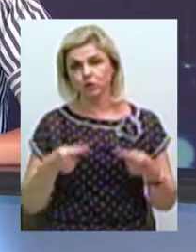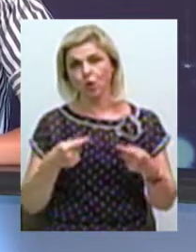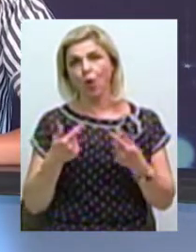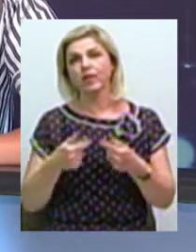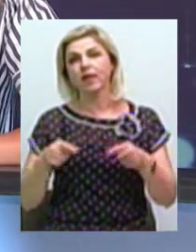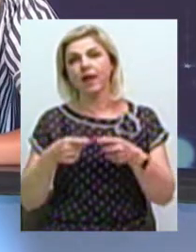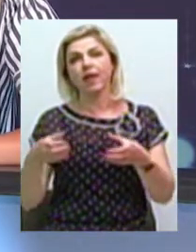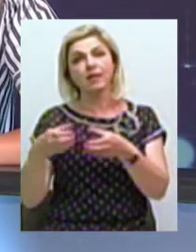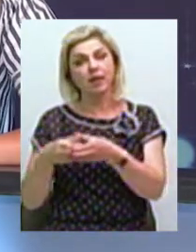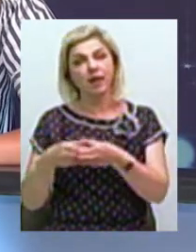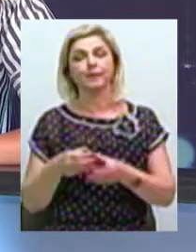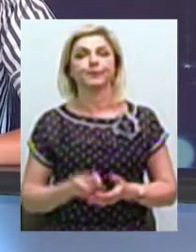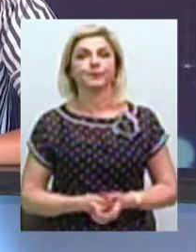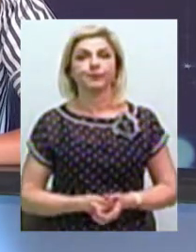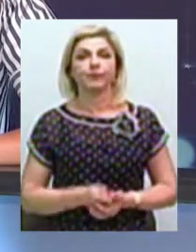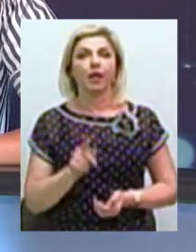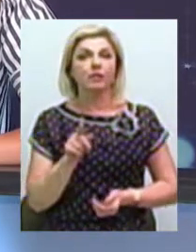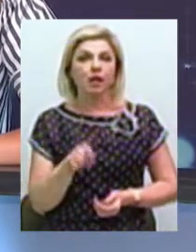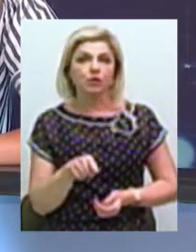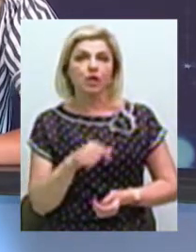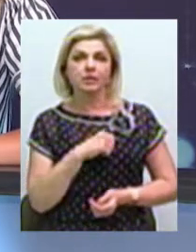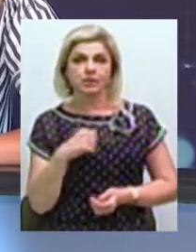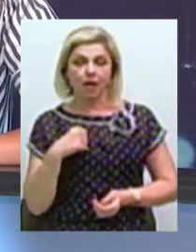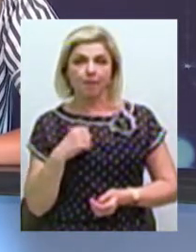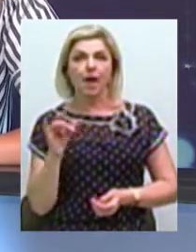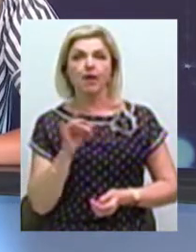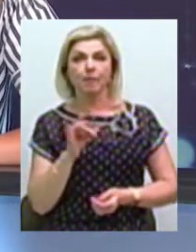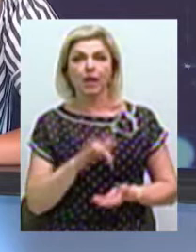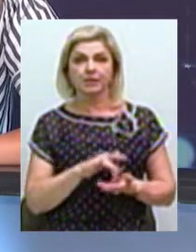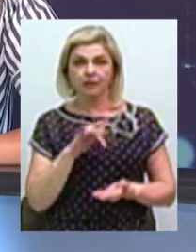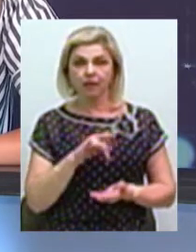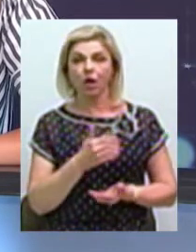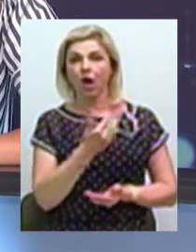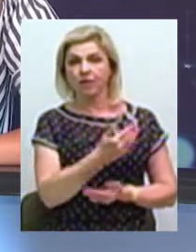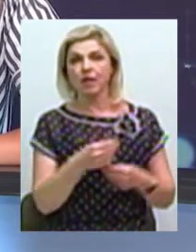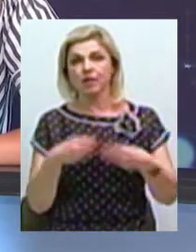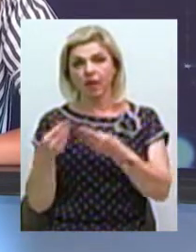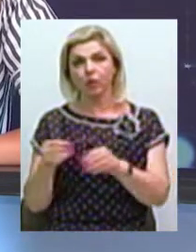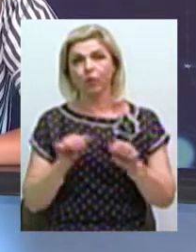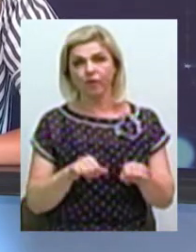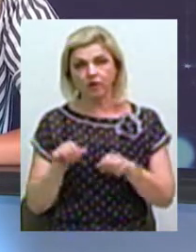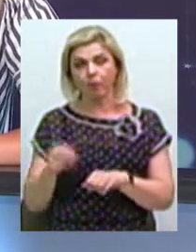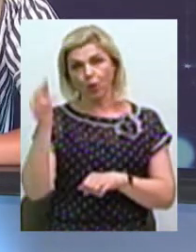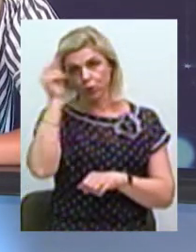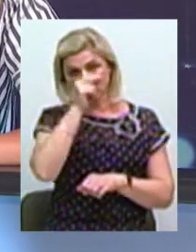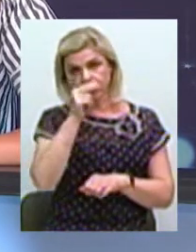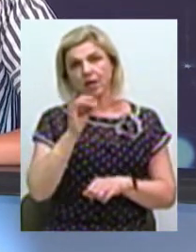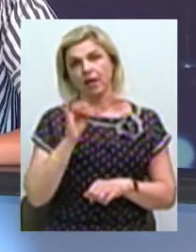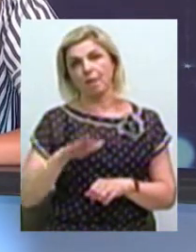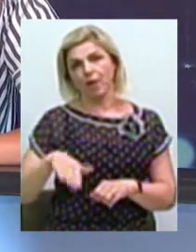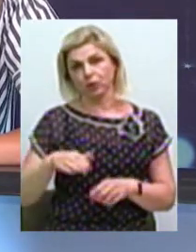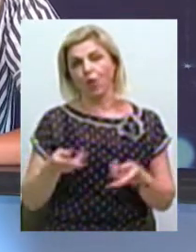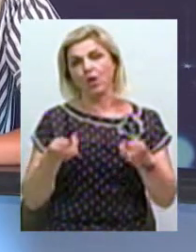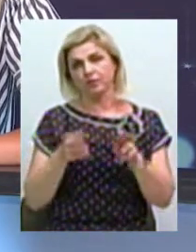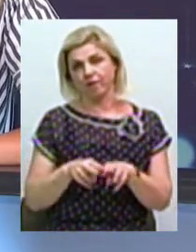скажем так. И то есть даже вот сам реабилитационный центр, они дают возможности учиться и потом